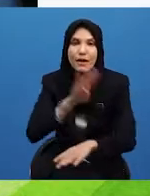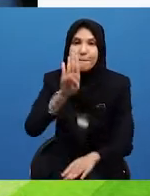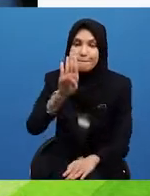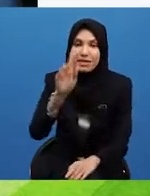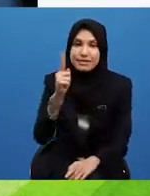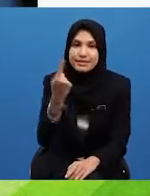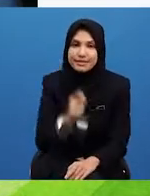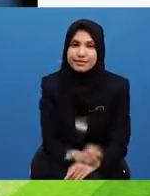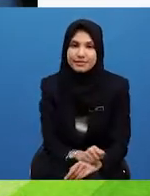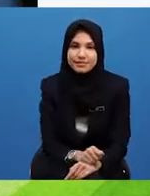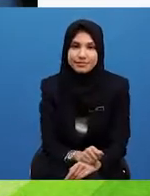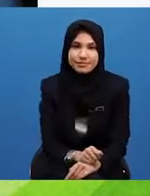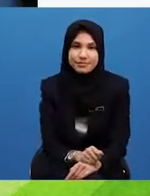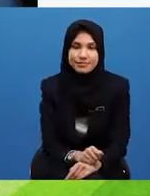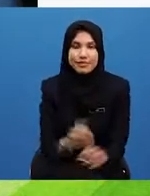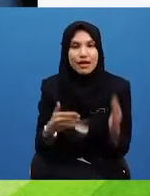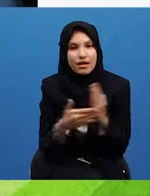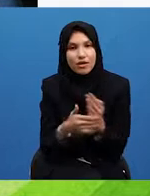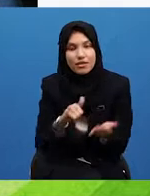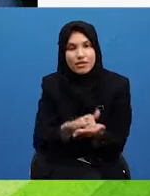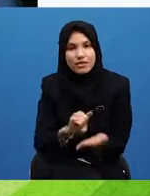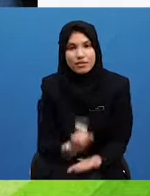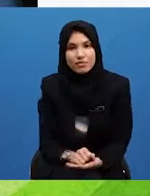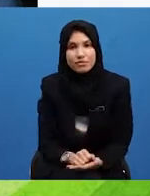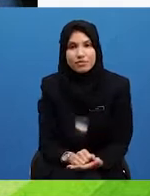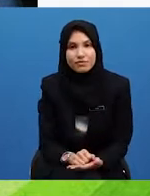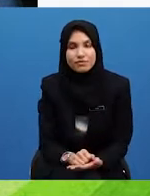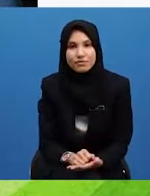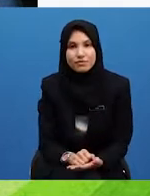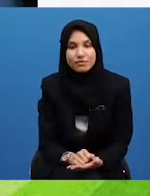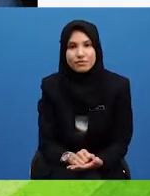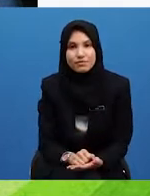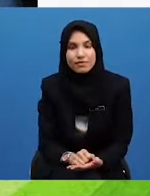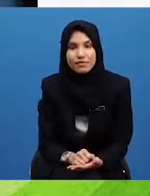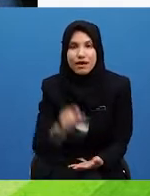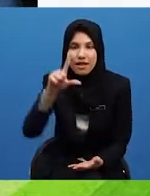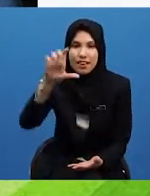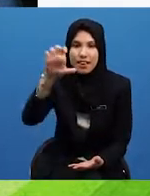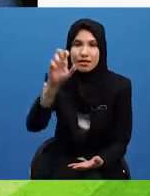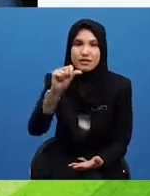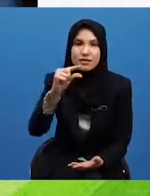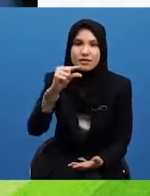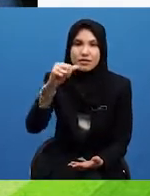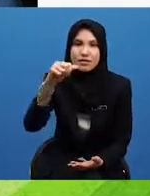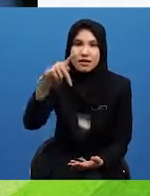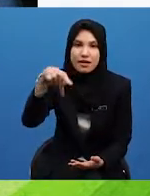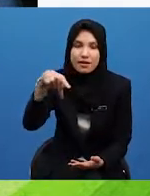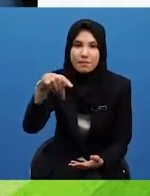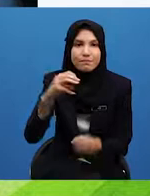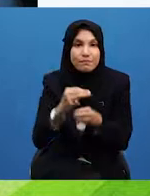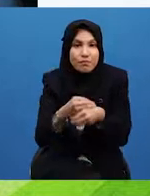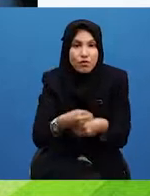kawasan bisa aja oleh itu permukaan legam